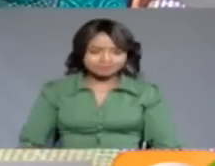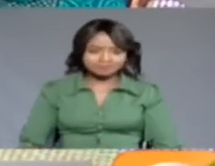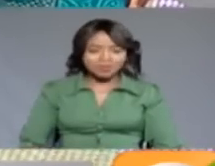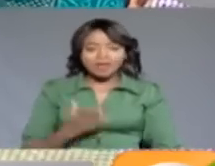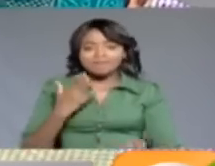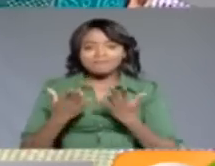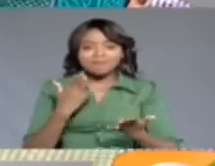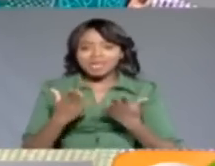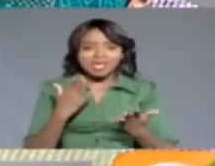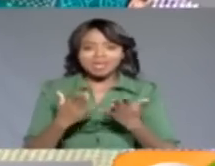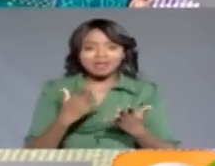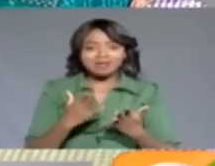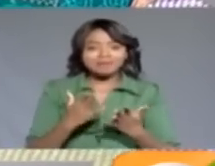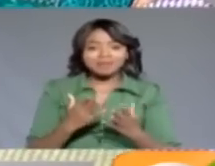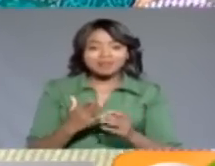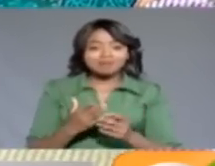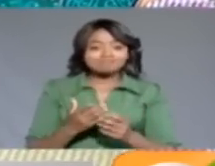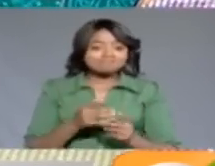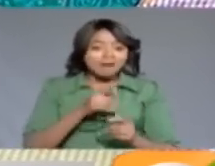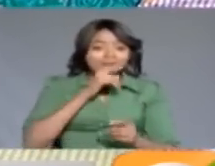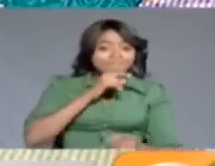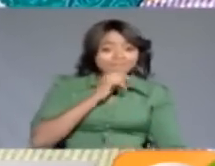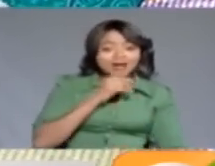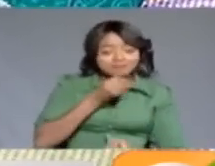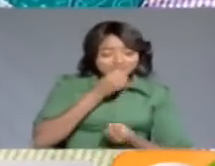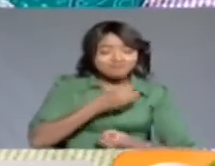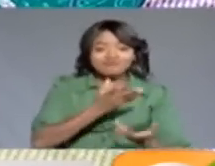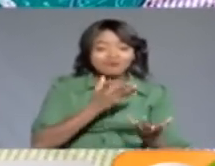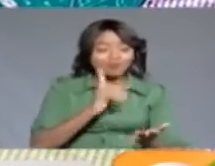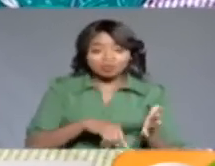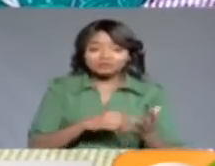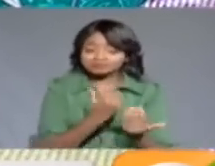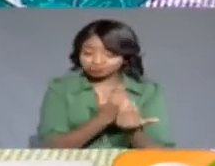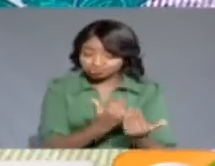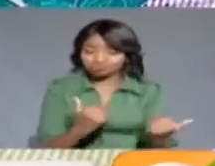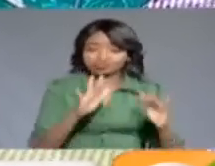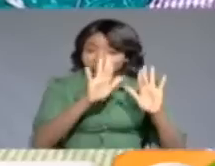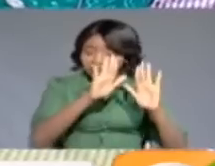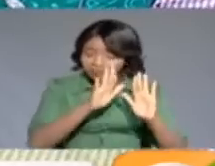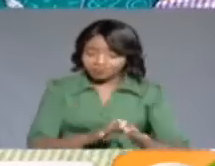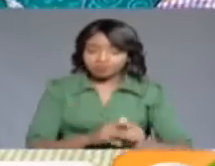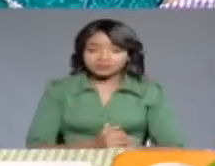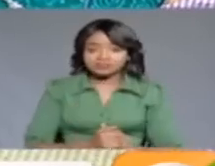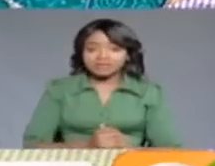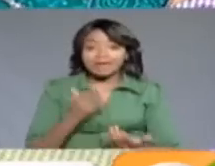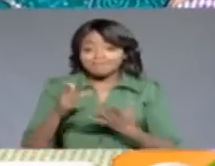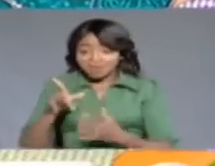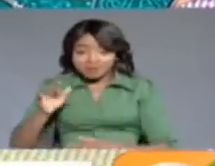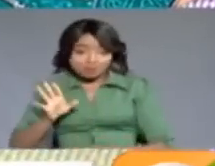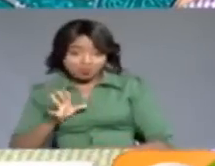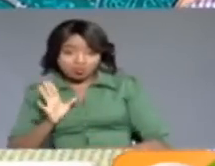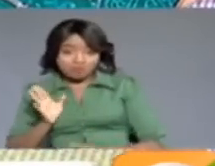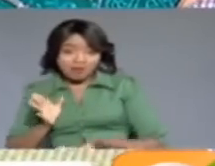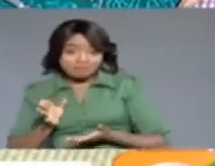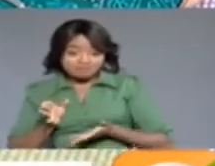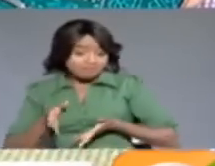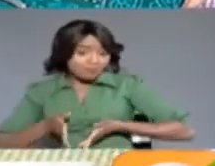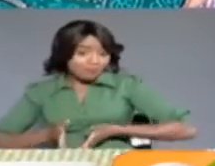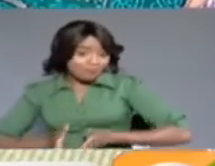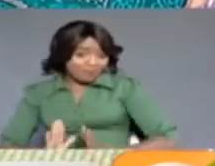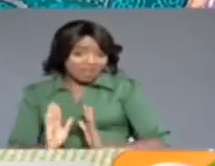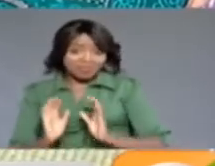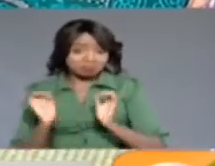wameenda nyumbani wakaona kwamba mtoto ni lazima. Na pia katika kule kuoa labda kwa mfano mke hakupata mtoto. Si wazazi